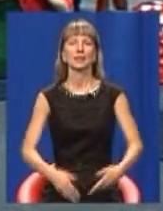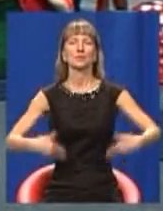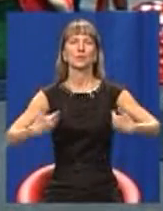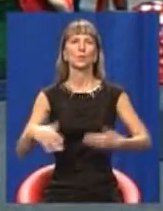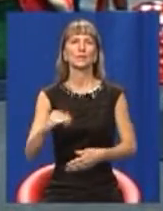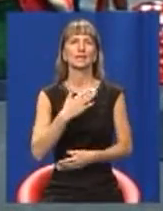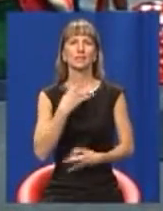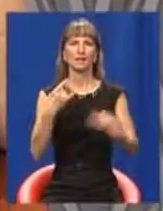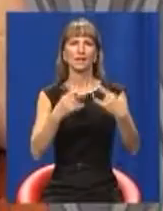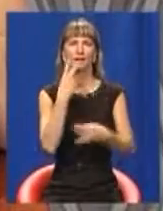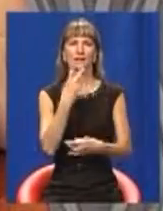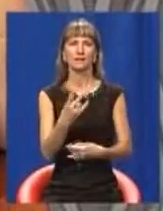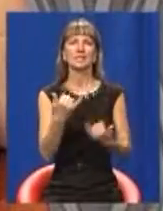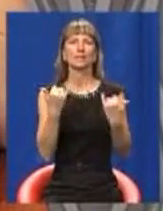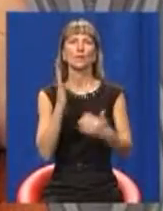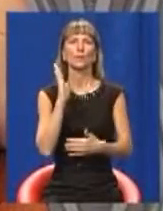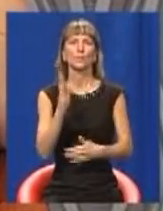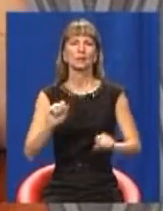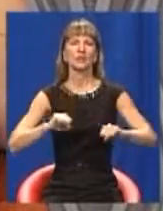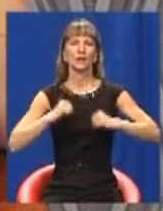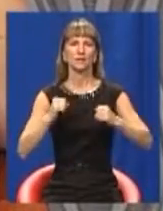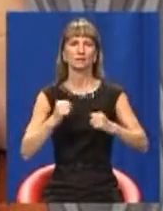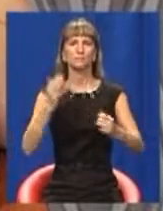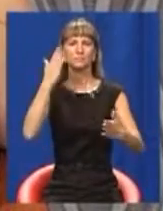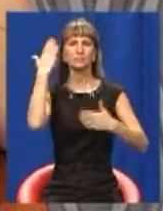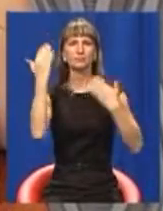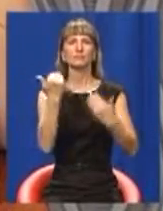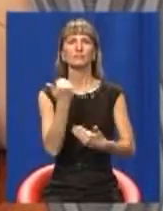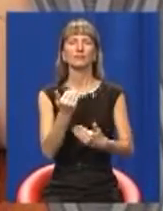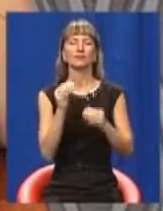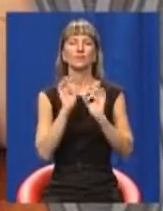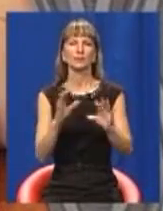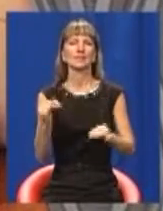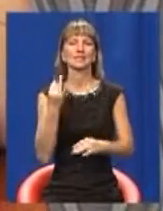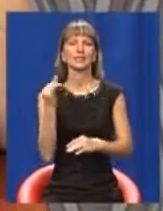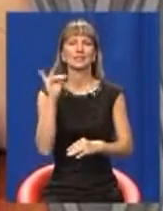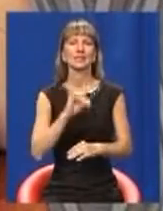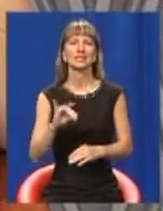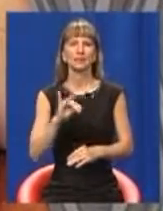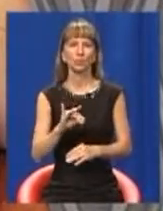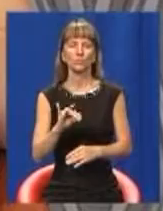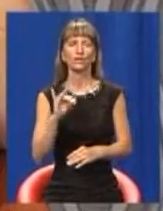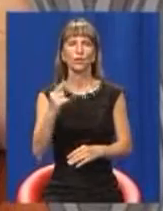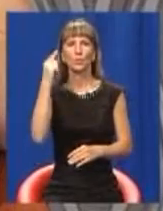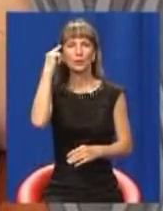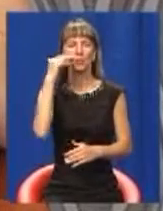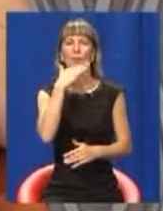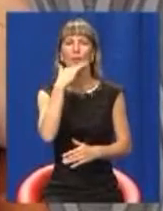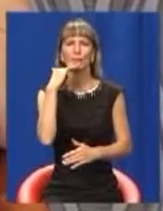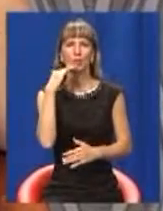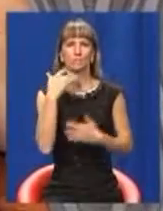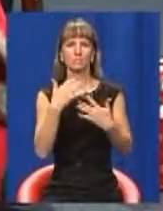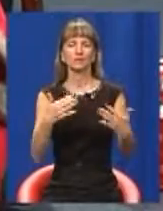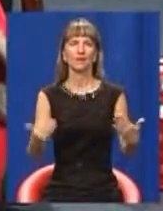Привіт усім нашим ТВ-глядачам. Сьогодні будемо намагатися розвеселити вас, розповісти цікаві історії, навіть дізнатися багато